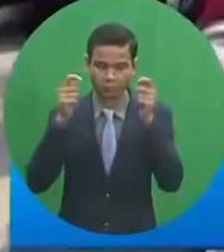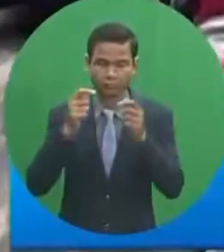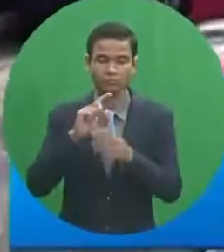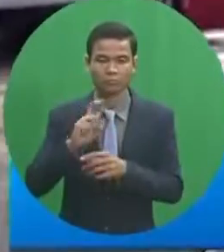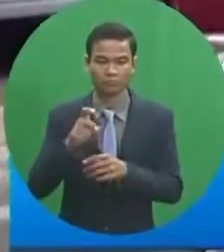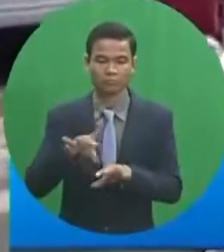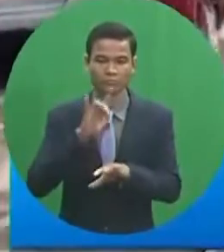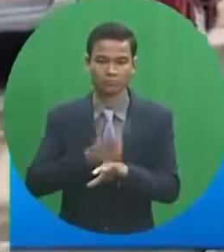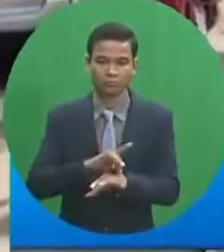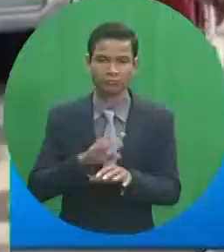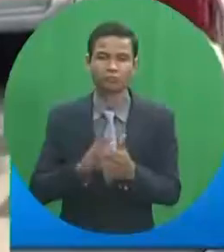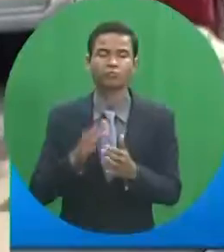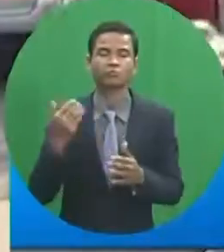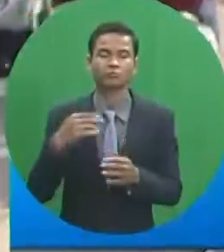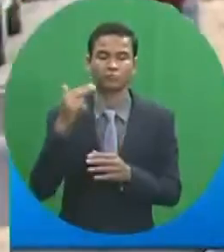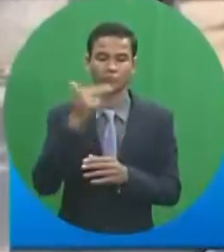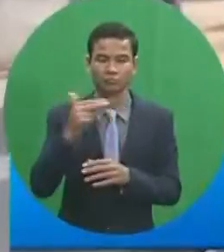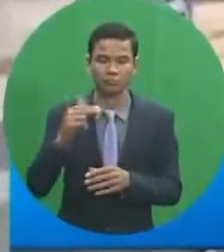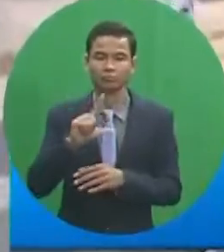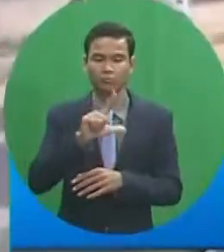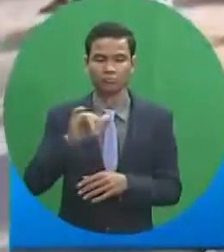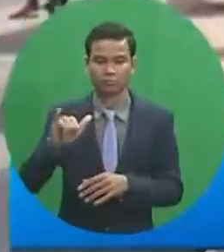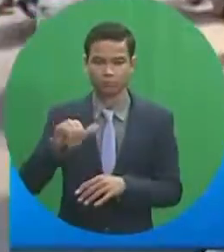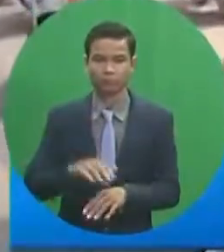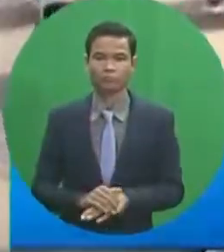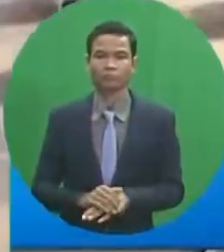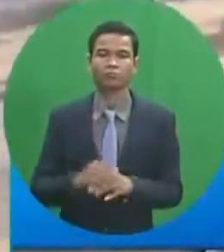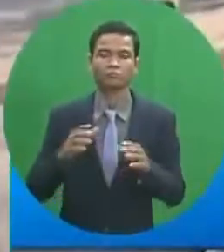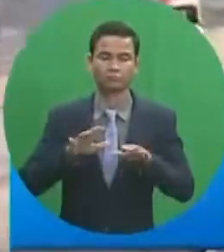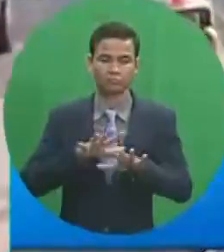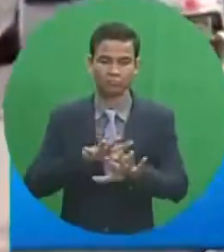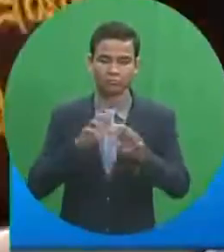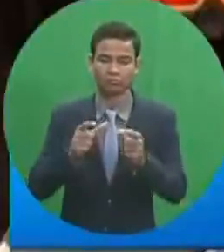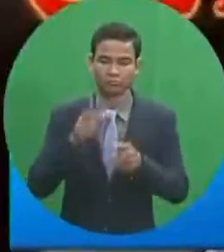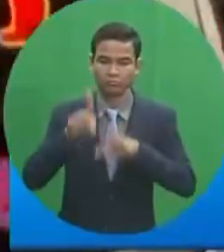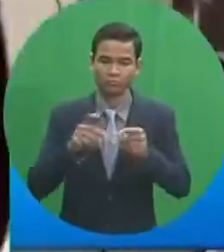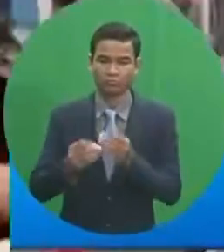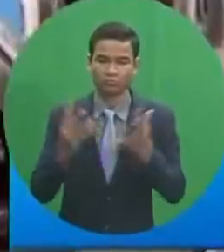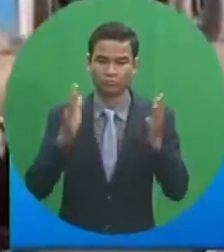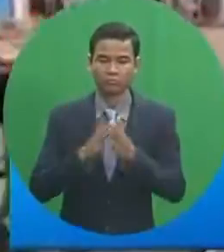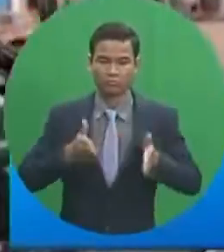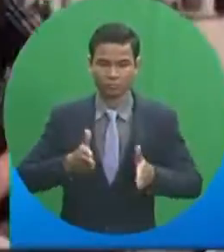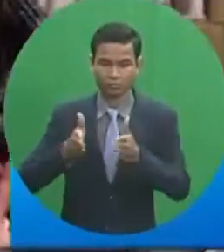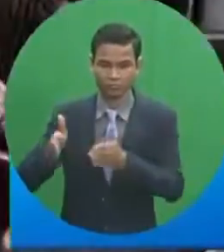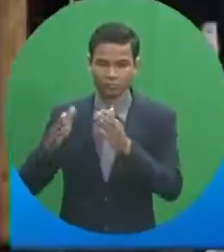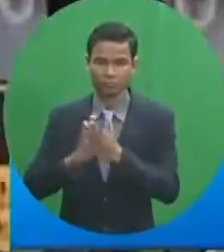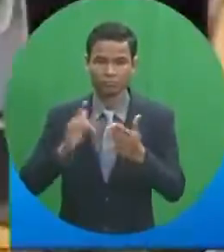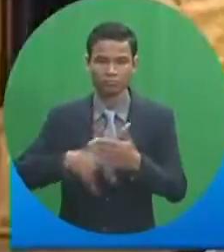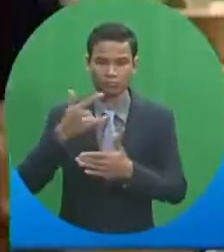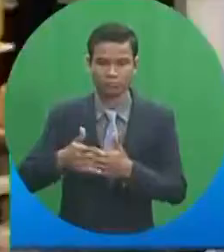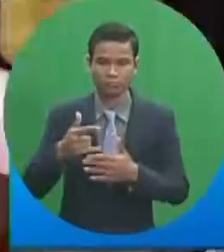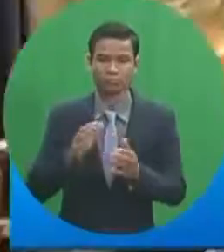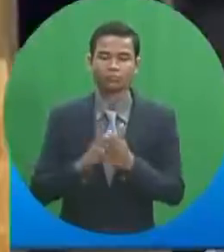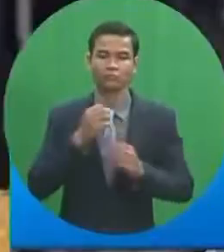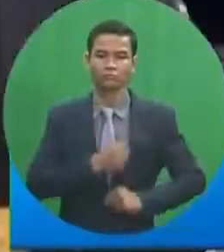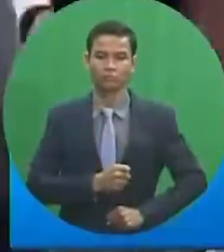ននេះត្រូវបានដង្ហែពេញទីក្រុងម៉ាន់ដាឡេបាតកោរាប់ពាន់នាក់បានធ្វើបាតកម្មតាមដងផ្លូវក្រោយពីកងយោធា